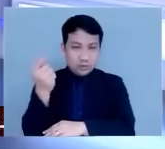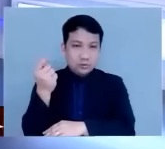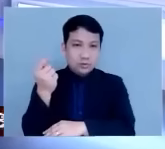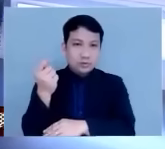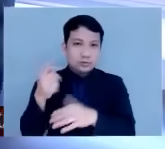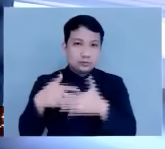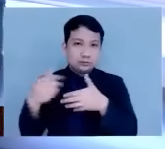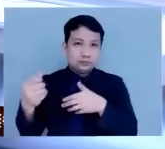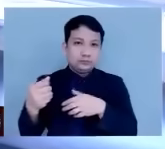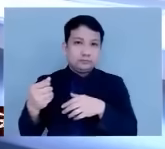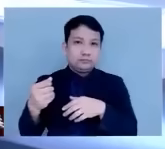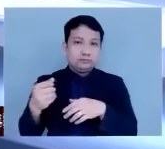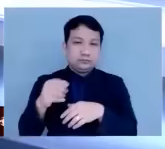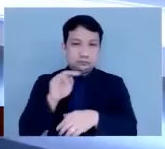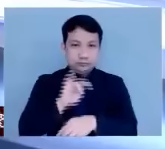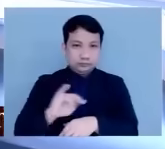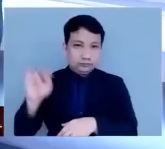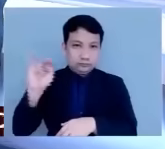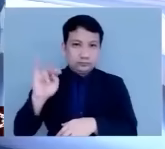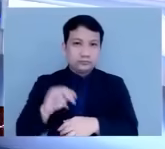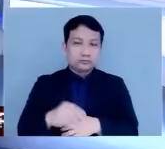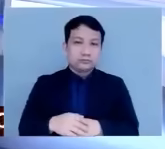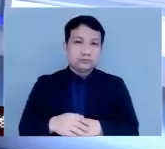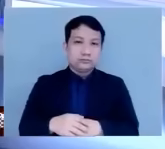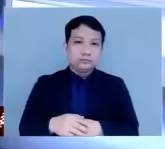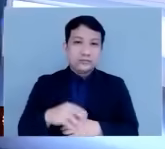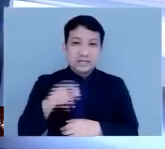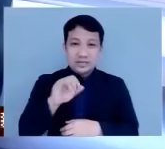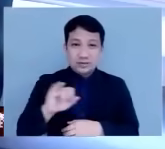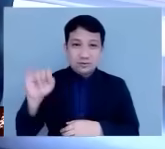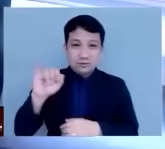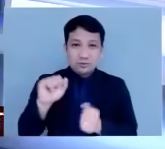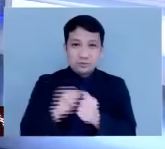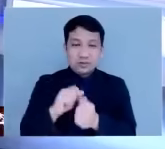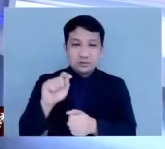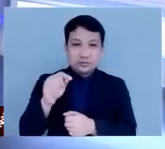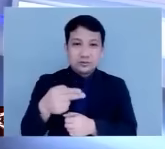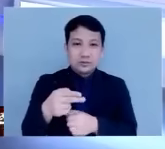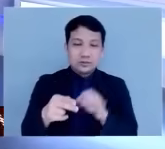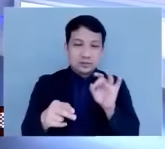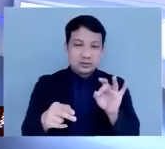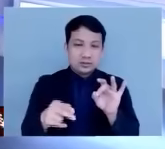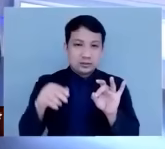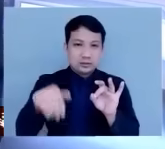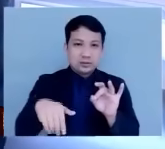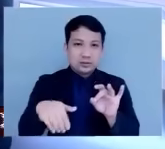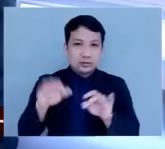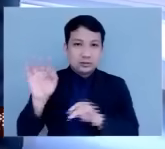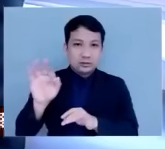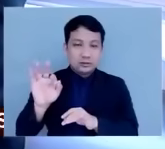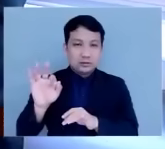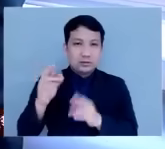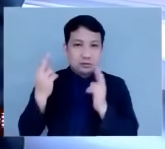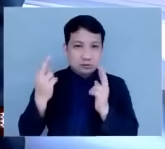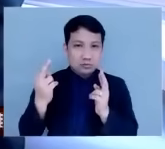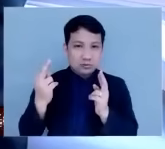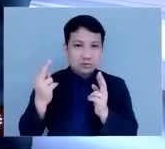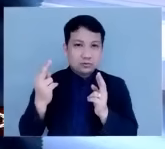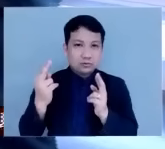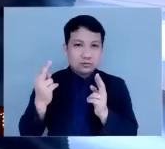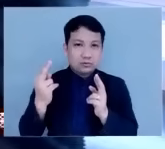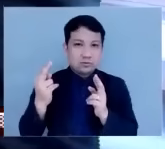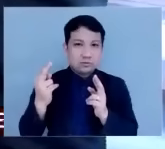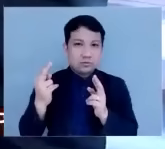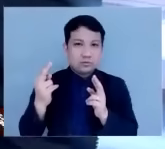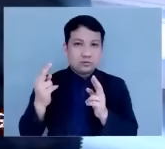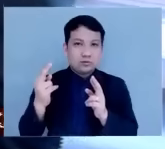ito sa bandang Ilocos. So, by Thursday at 8 p.m., dito na po siya. By Friday, hopefully, at 8 p.m. din,